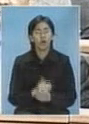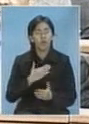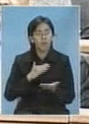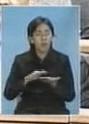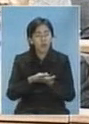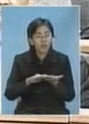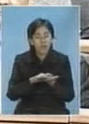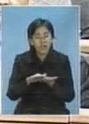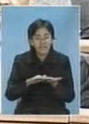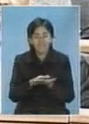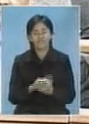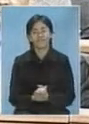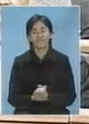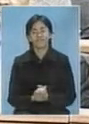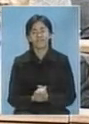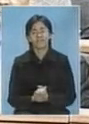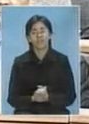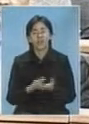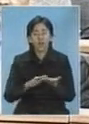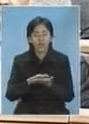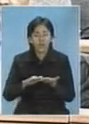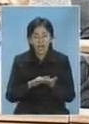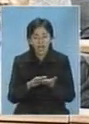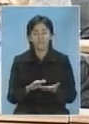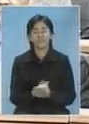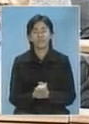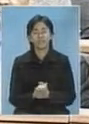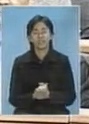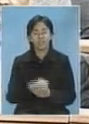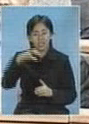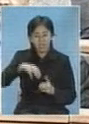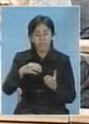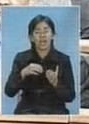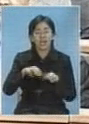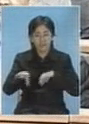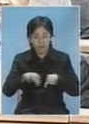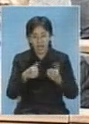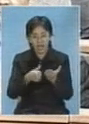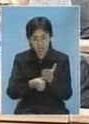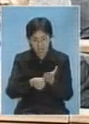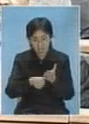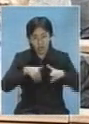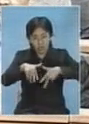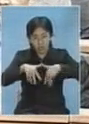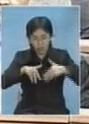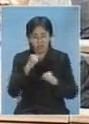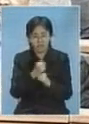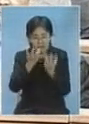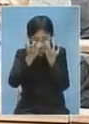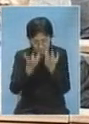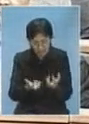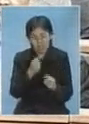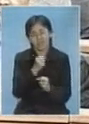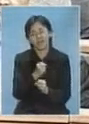ษทีนะครับไม่เบียดเบียนในส่วนที่จะตัดในส่วนของสำนักบริหารหนี้สาธารณะเพราะเขาทำงานหนักครับในรัฐบาล